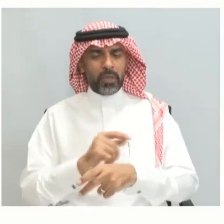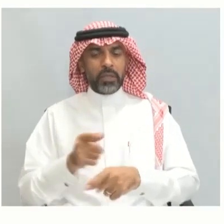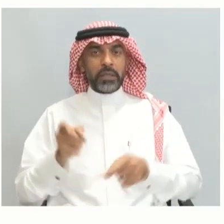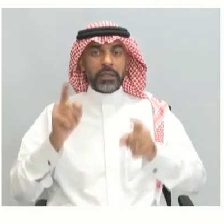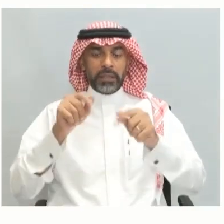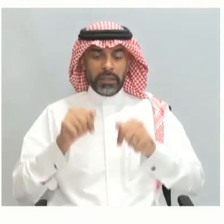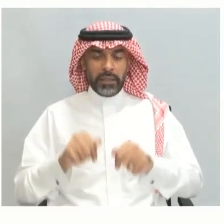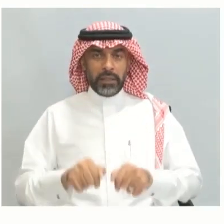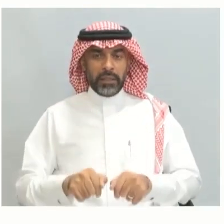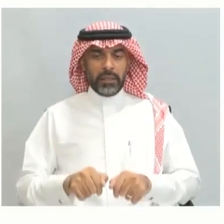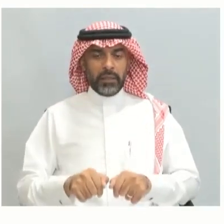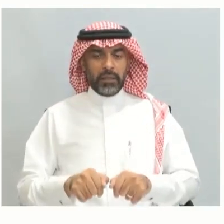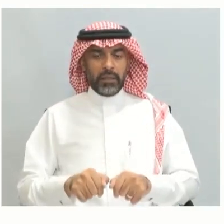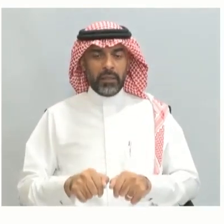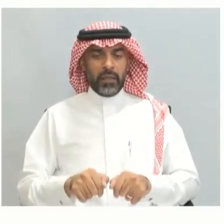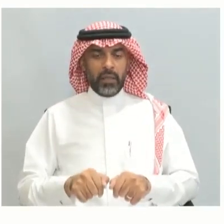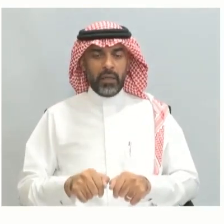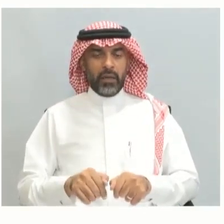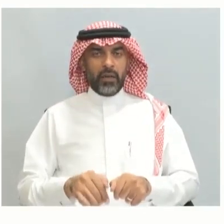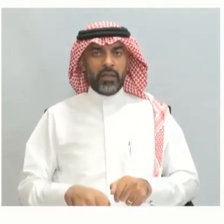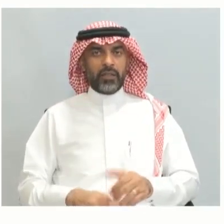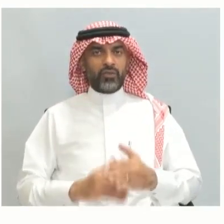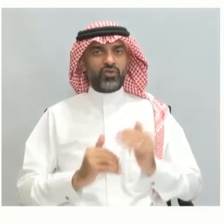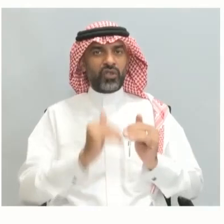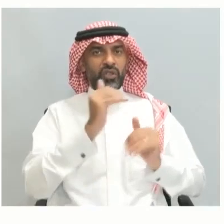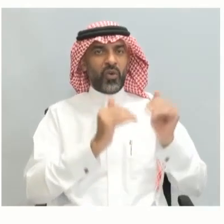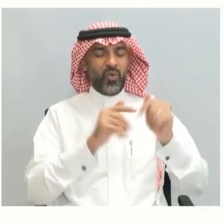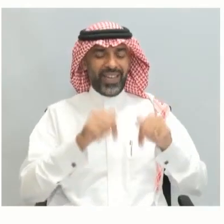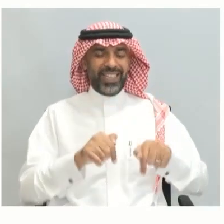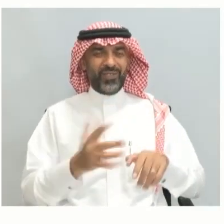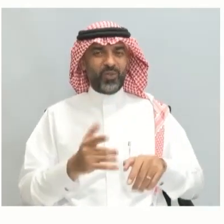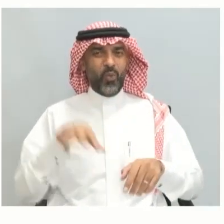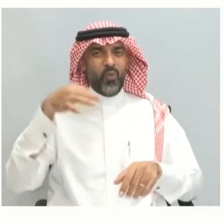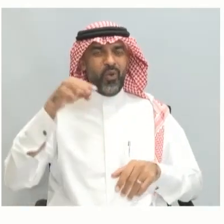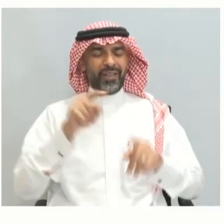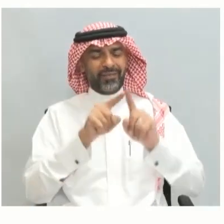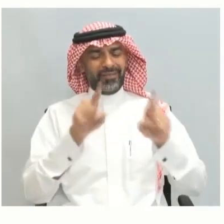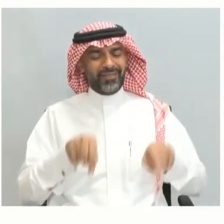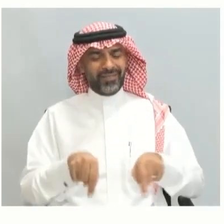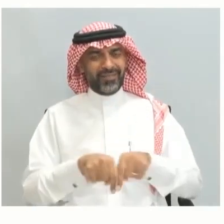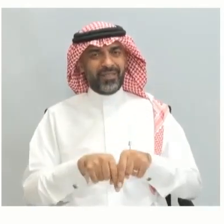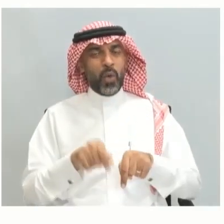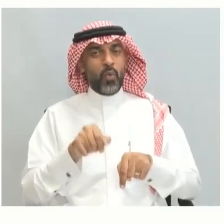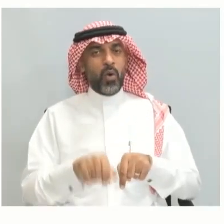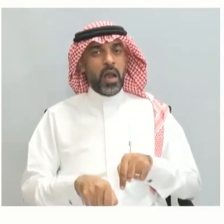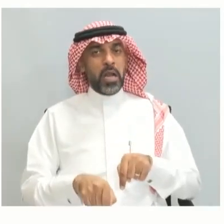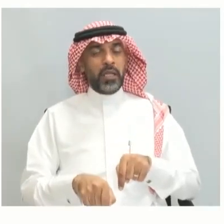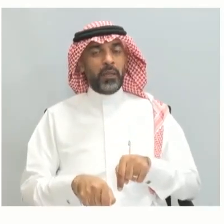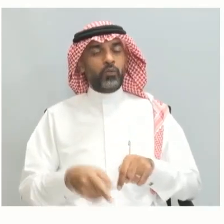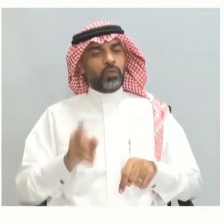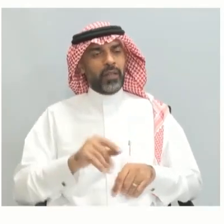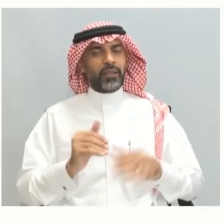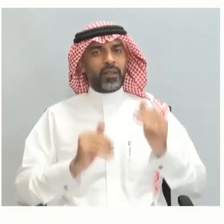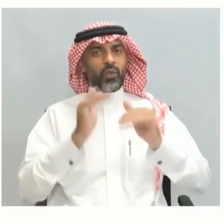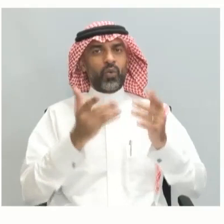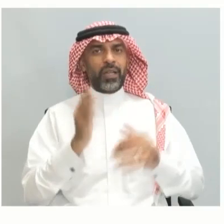ترسم ممتازين على الورق وغيره وفي الوقت الحالي ابنائي نجدها في الاجهزه اللوحيه